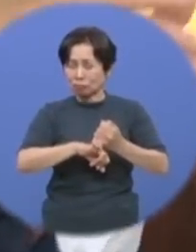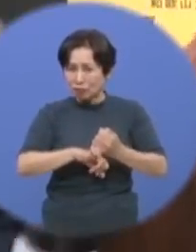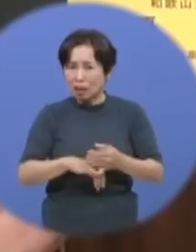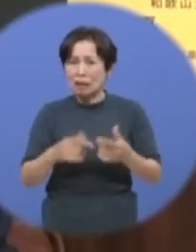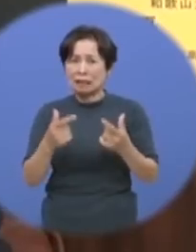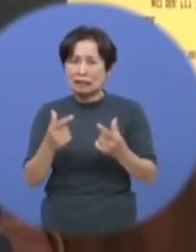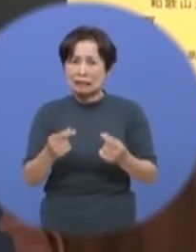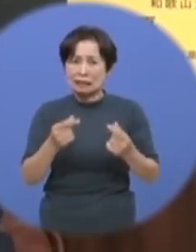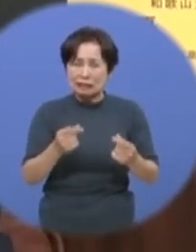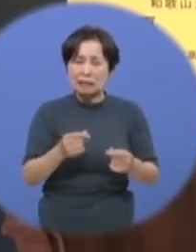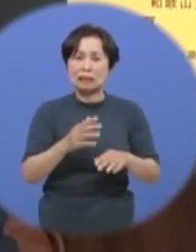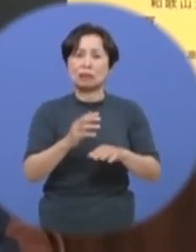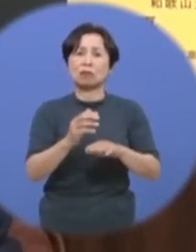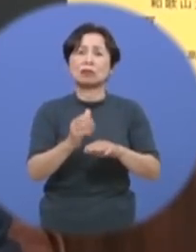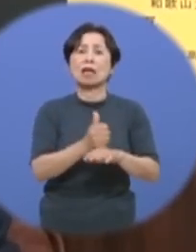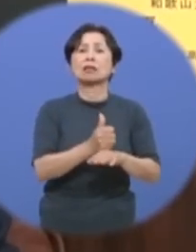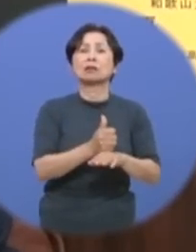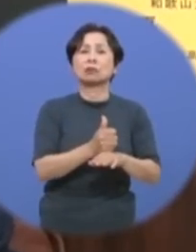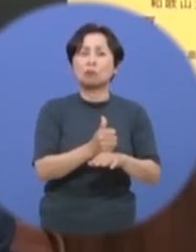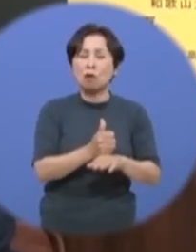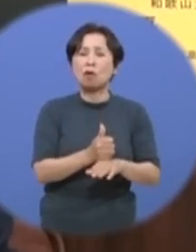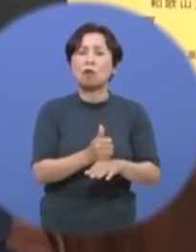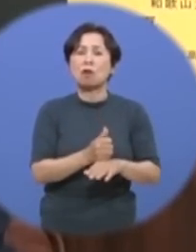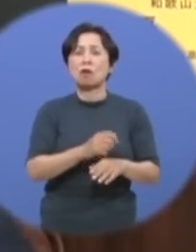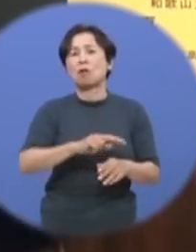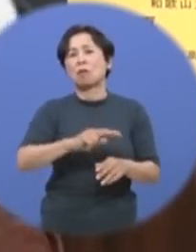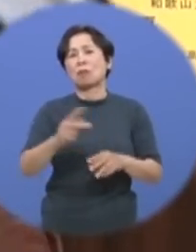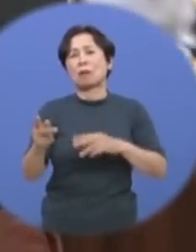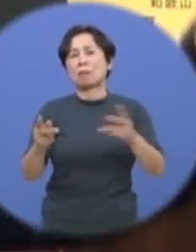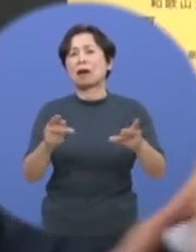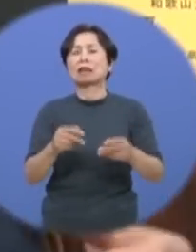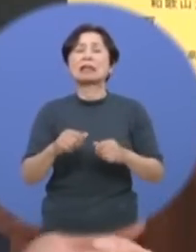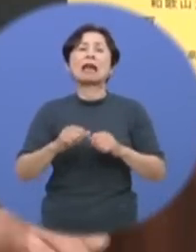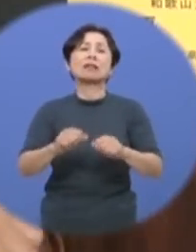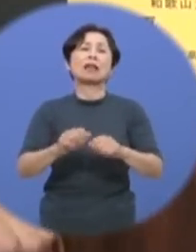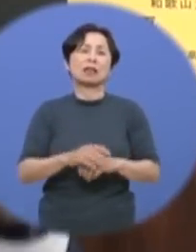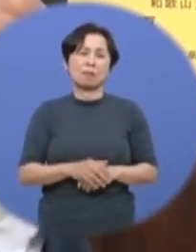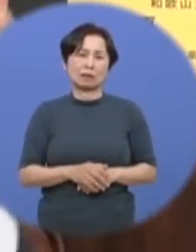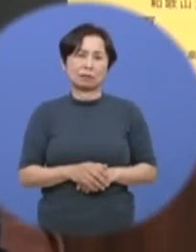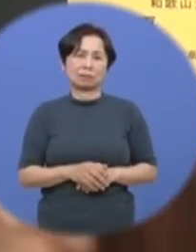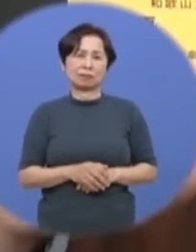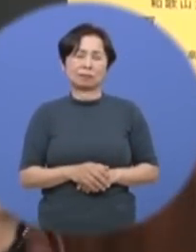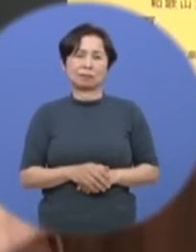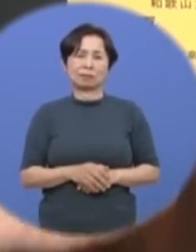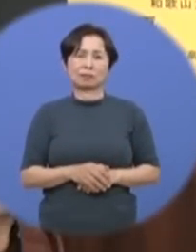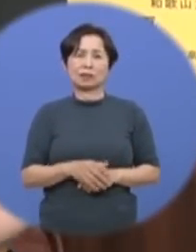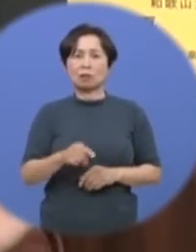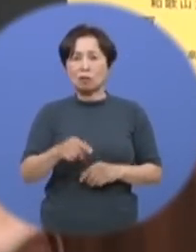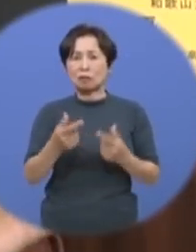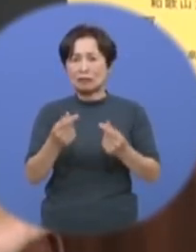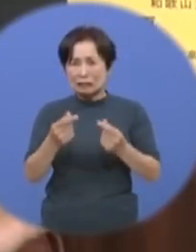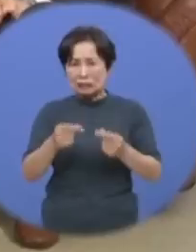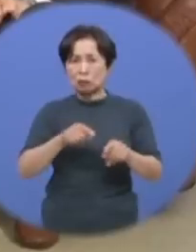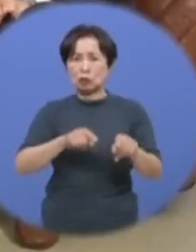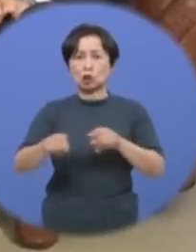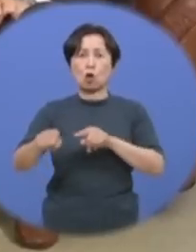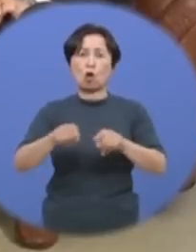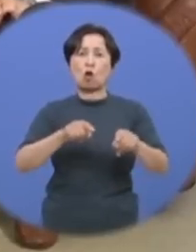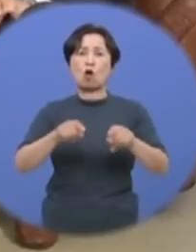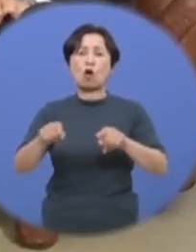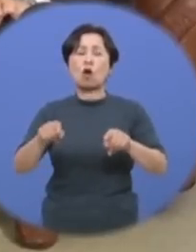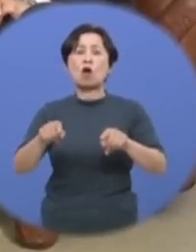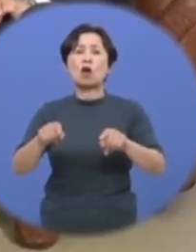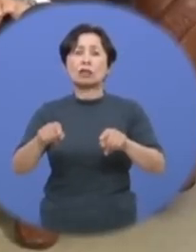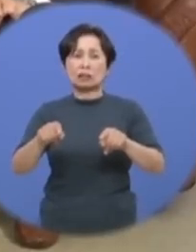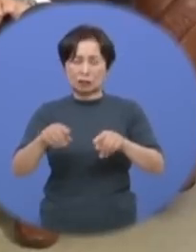反対方向ね引っ張ったらライト方向で話レフト方向へうちなさいっていうそういう指導するわけですよやっぱり